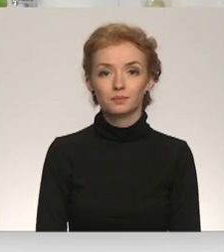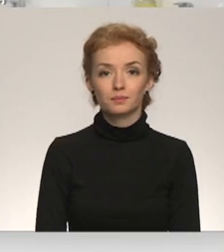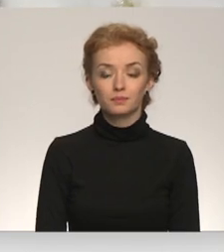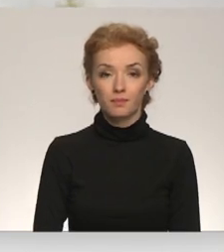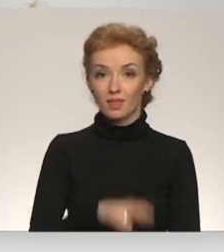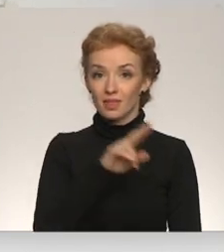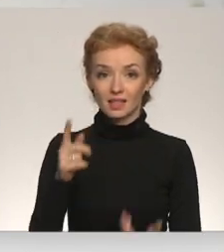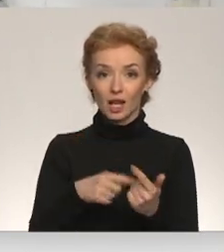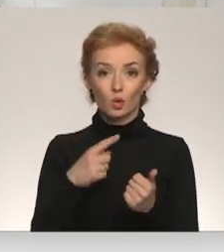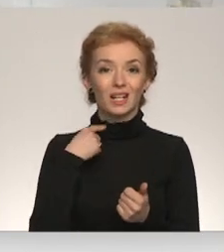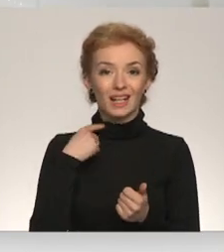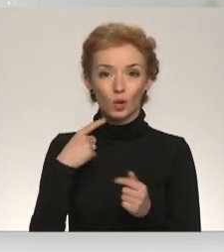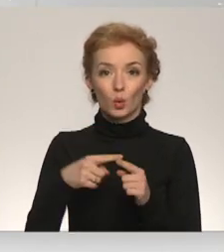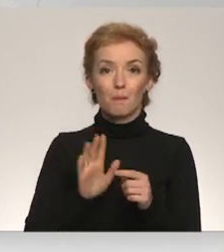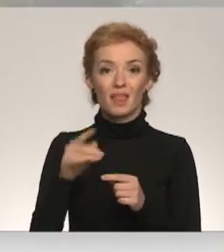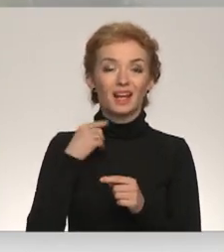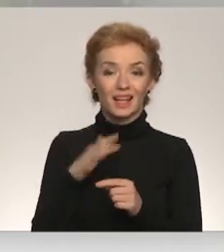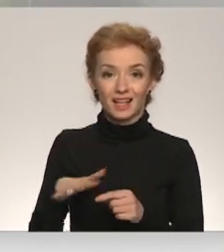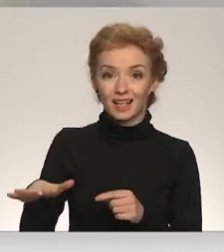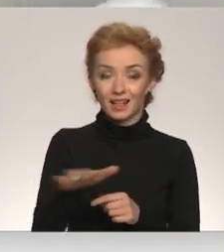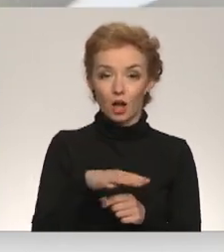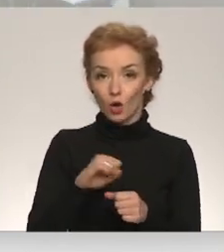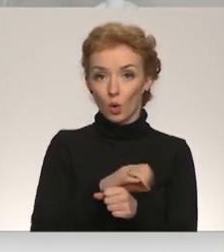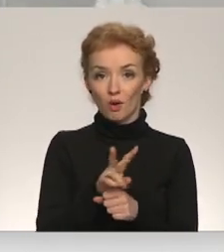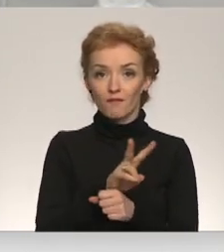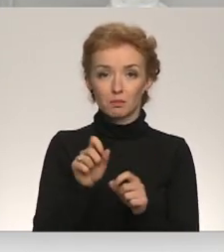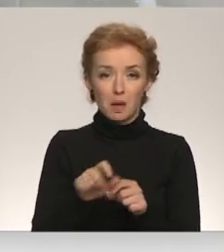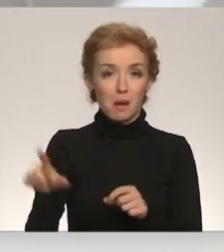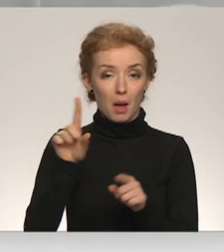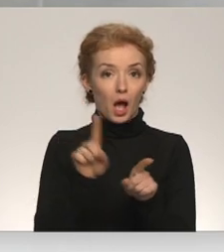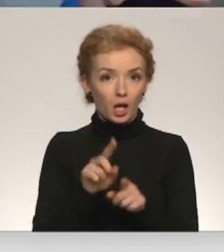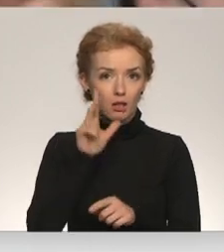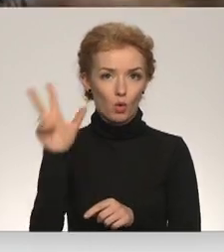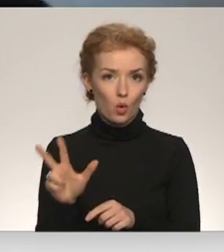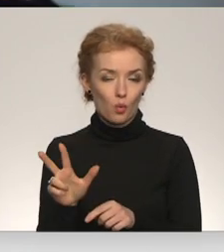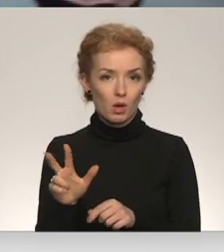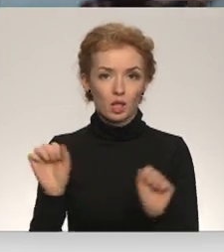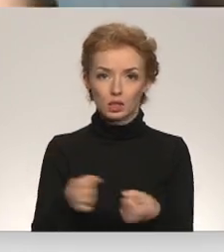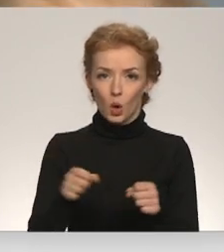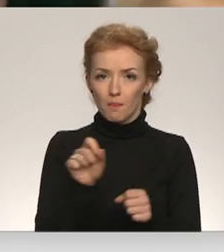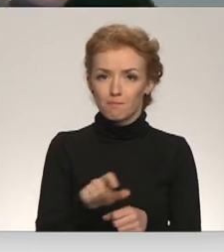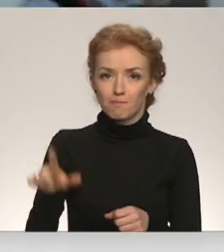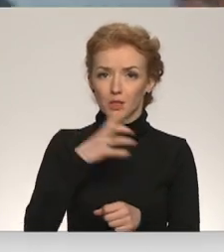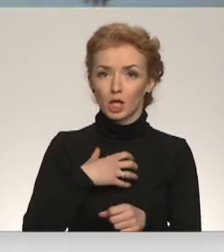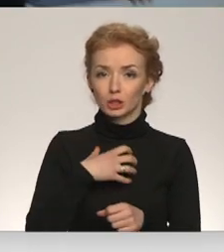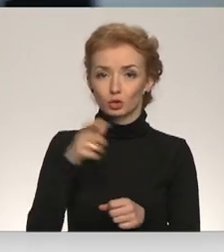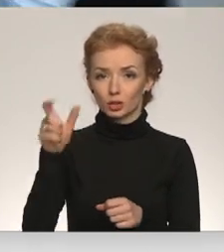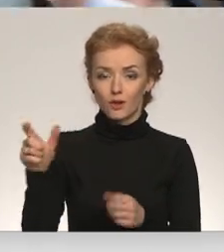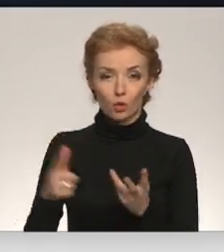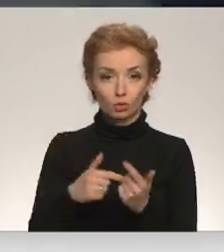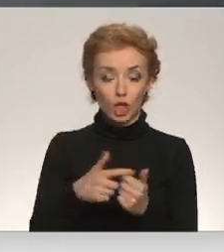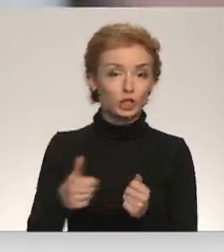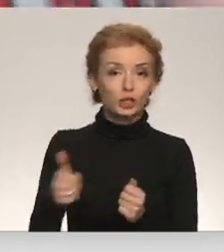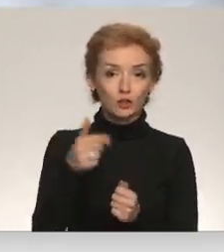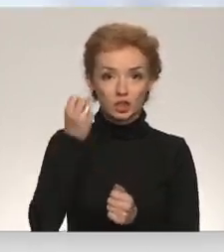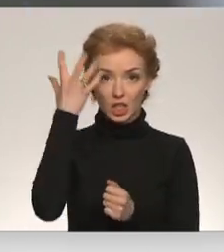Neskaitot Rīgu un Pierīgas reģionu, Covid vīruss pamatīgi plūsās arī Daugavpilī. Strauji kāp saslimušo skaits, īpaši to jūti